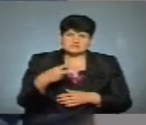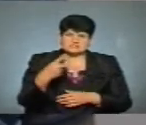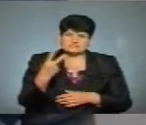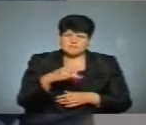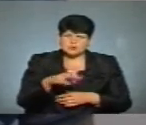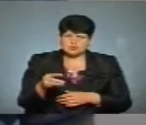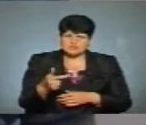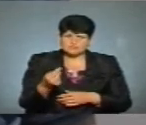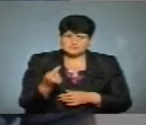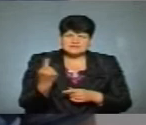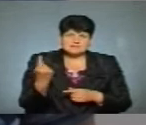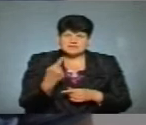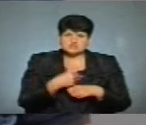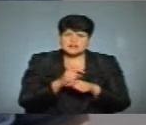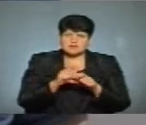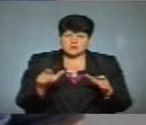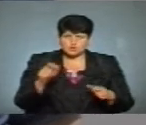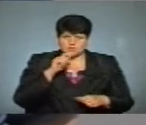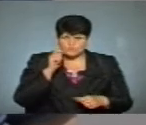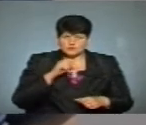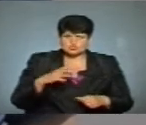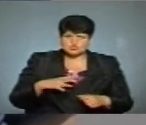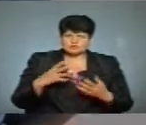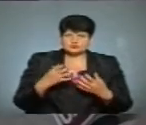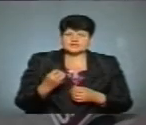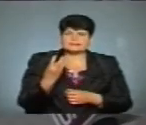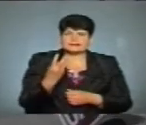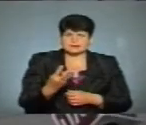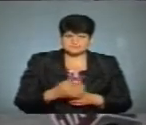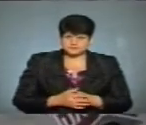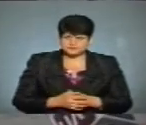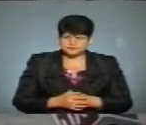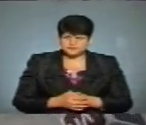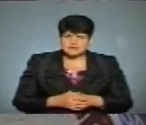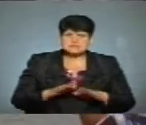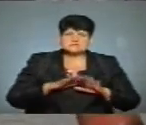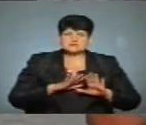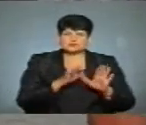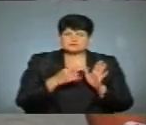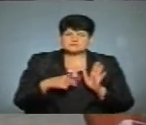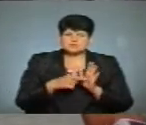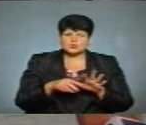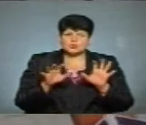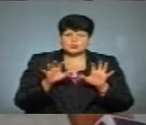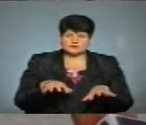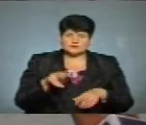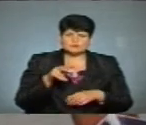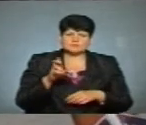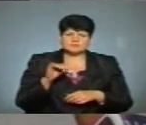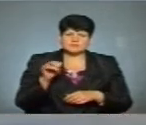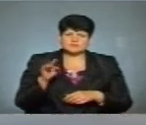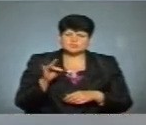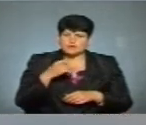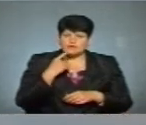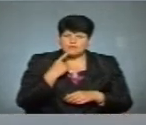Та це перша лабораторія така в Україні. Ми очікуємо ще таких три. Заступник міського голови Леонід Бицюра розповідає, з